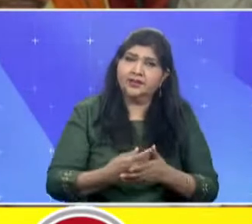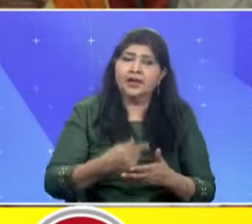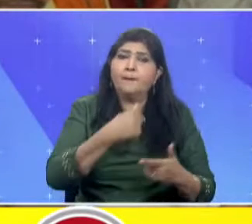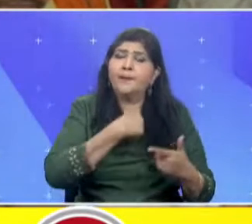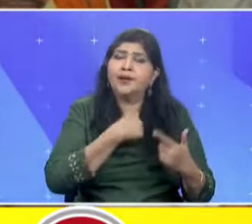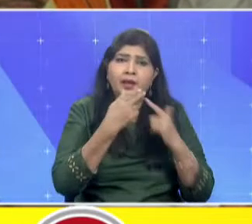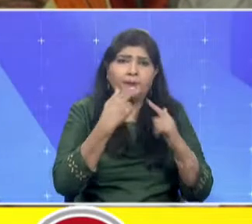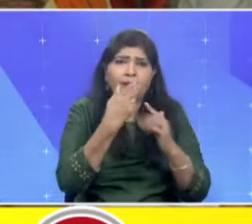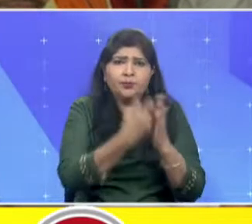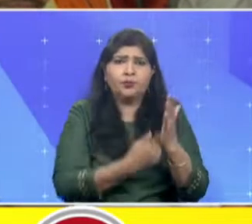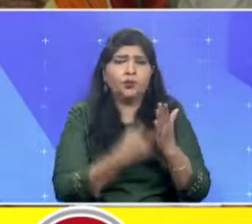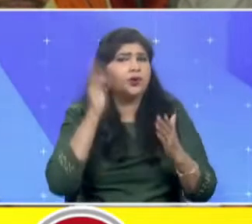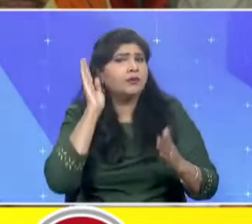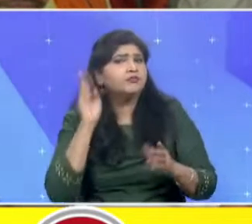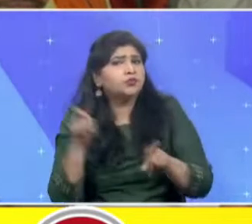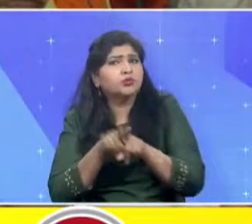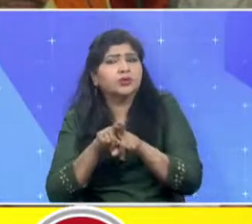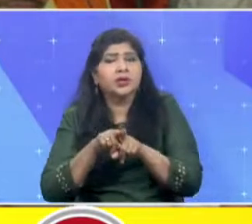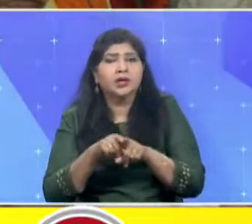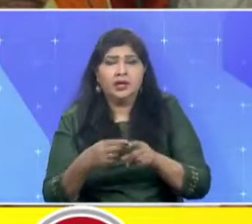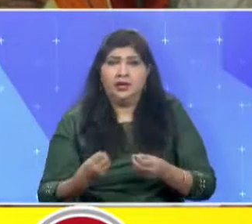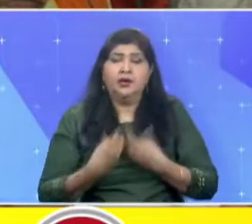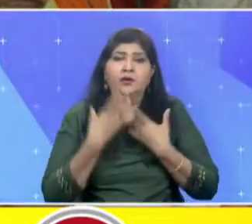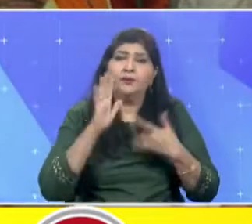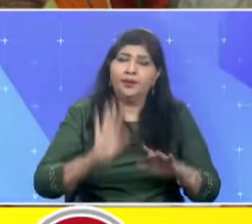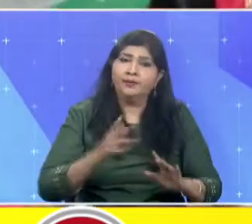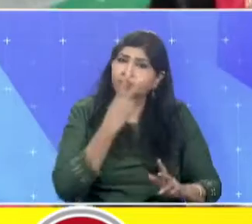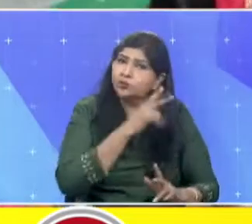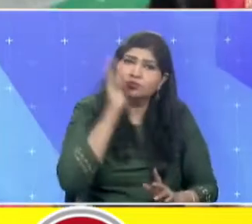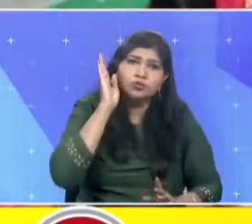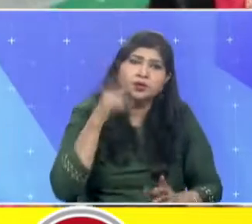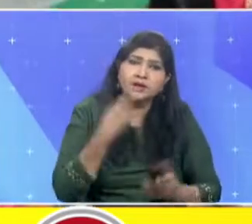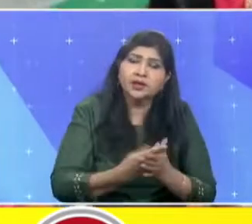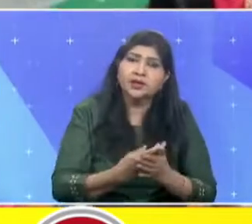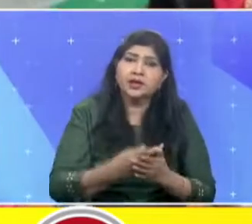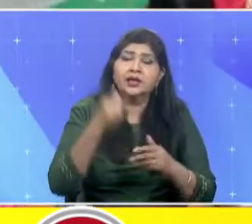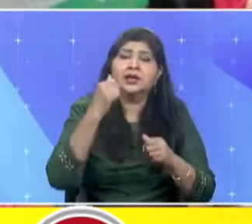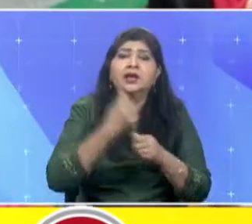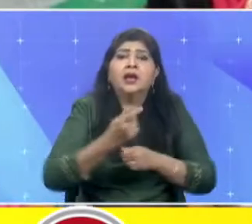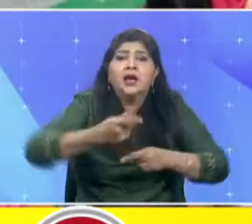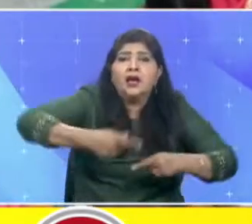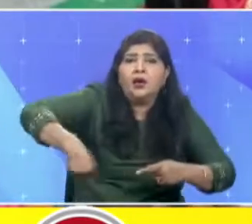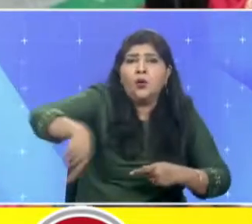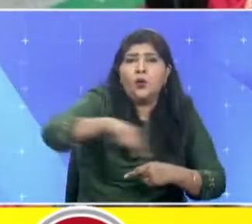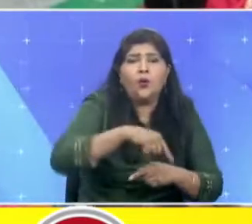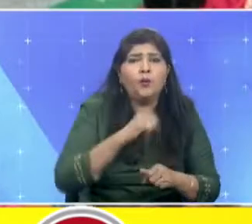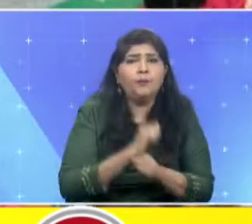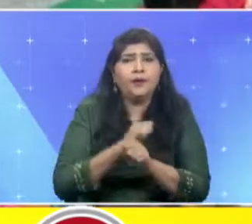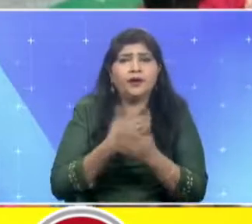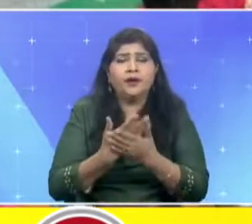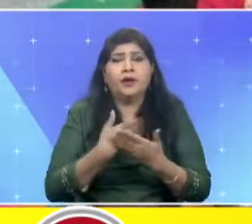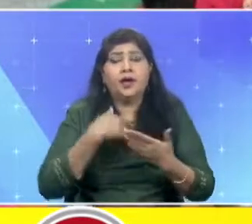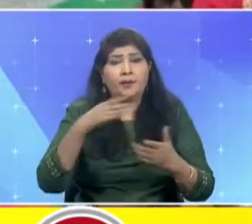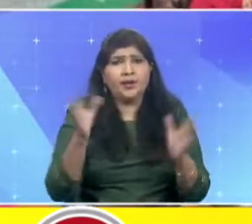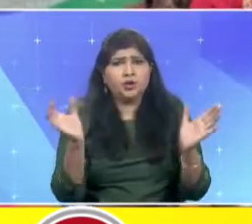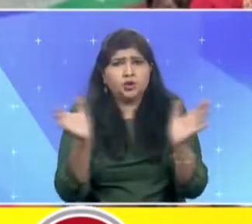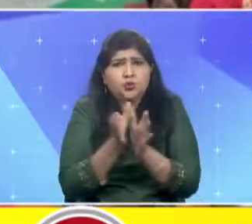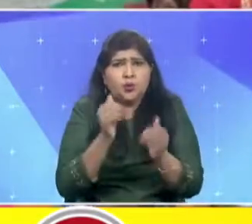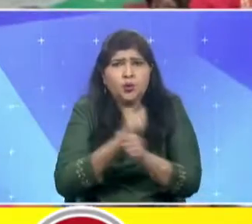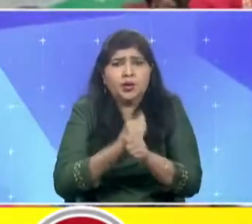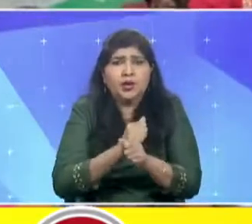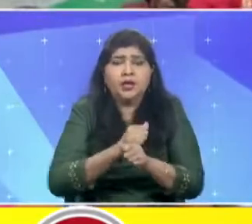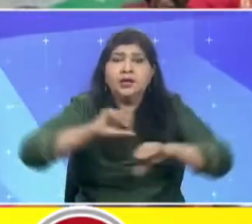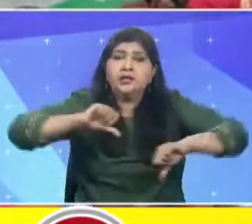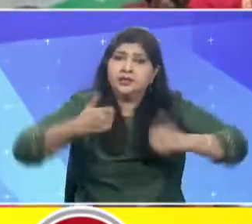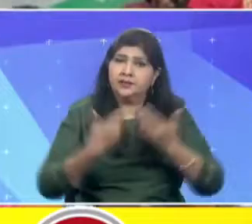मन की बात के श्रोताओं को ये जानकर भी अच्छा लगेगा कि घरेलू स्तर पर भी हमारे लघु उद्यमियों की